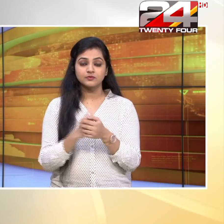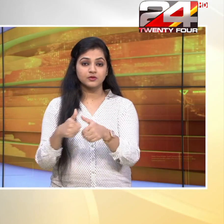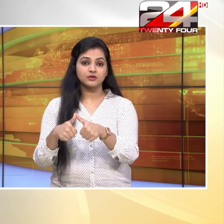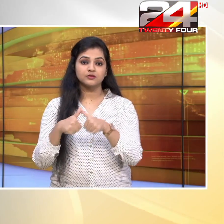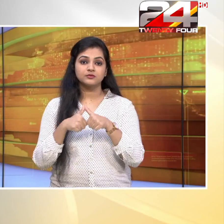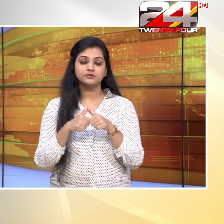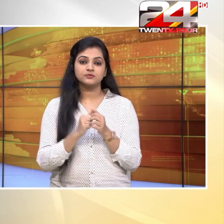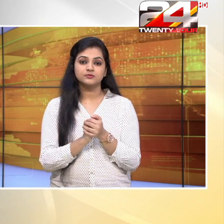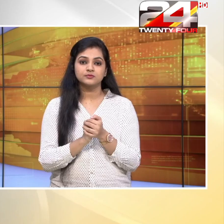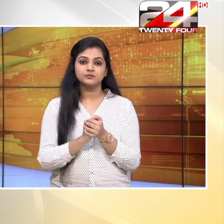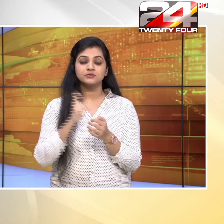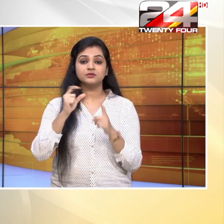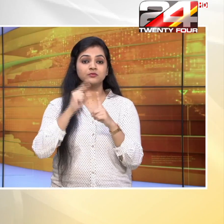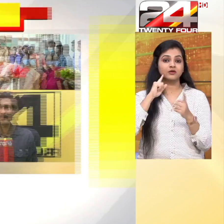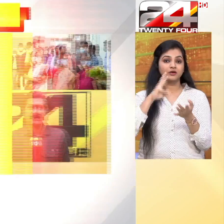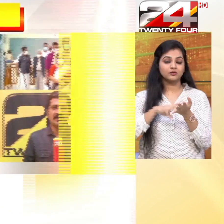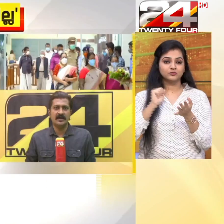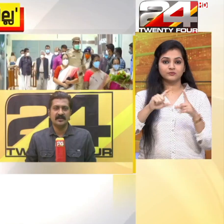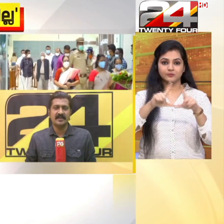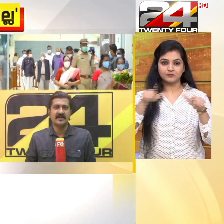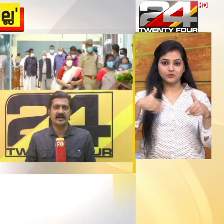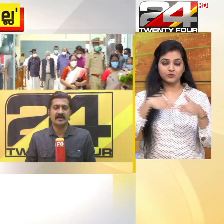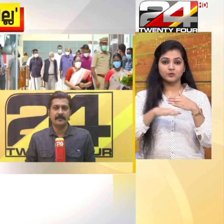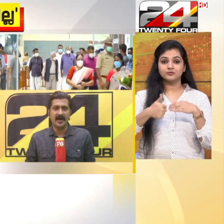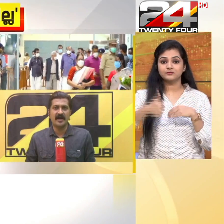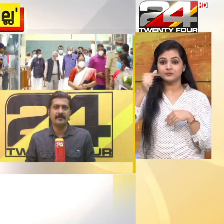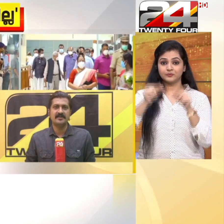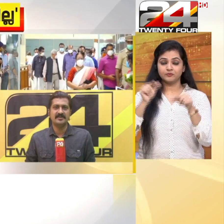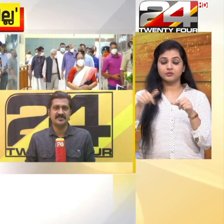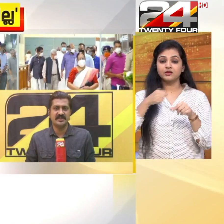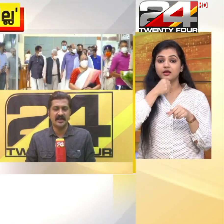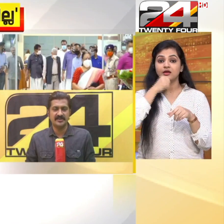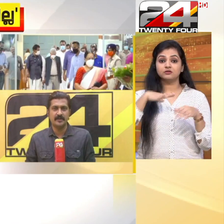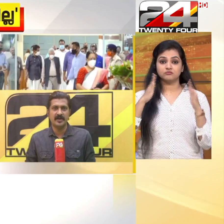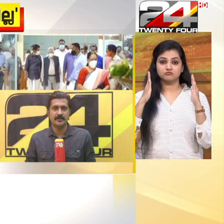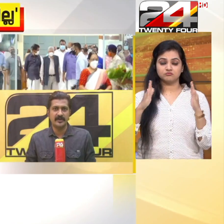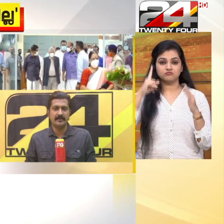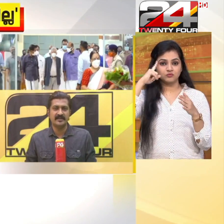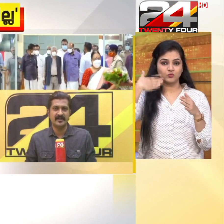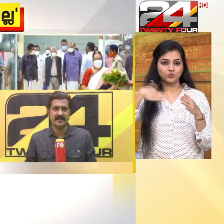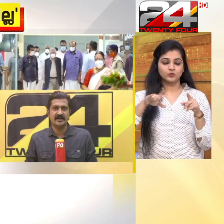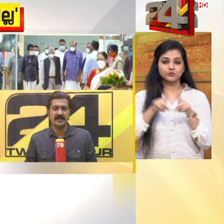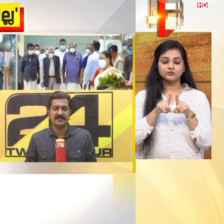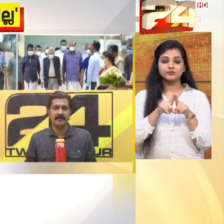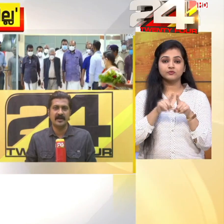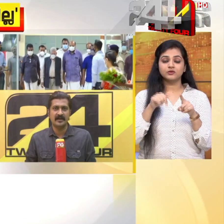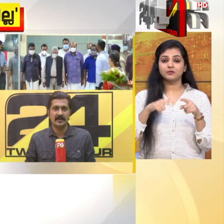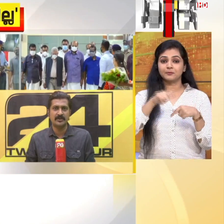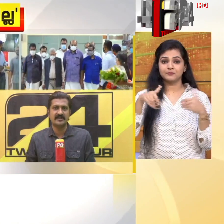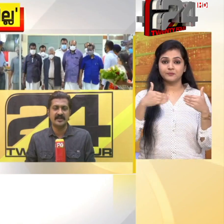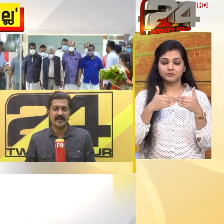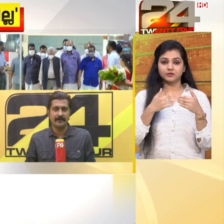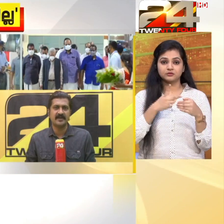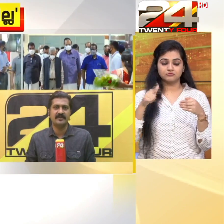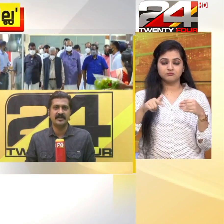പ്രവിത, CPMന്റെ കമ്മിറ്റികളിൽ നേതാക്കൾക്ക് പ്രായപരിധി നിശ്ചയിക്കാൻ തീരുമാനിക്കുകയും അത് ഈ സമ്മേളനങ്ങൾ മുതൽ